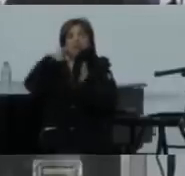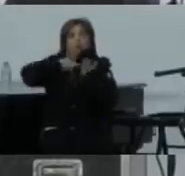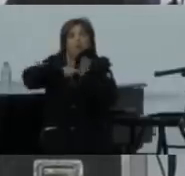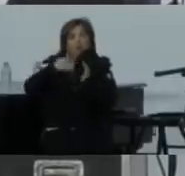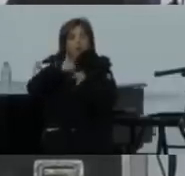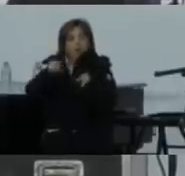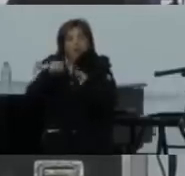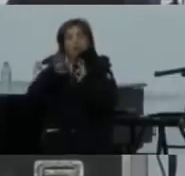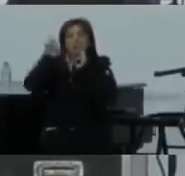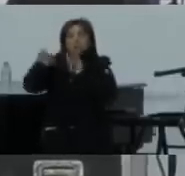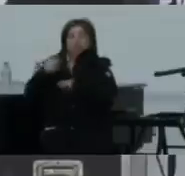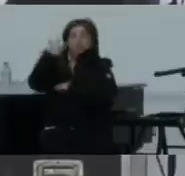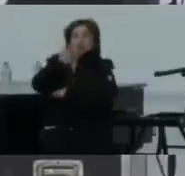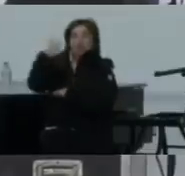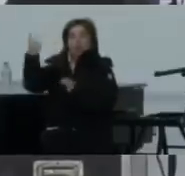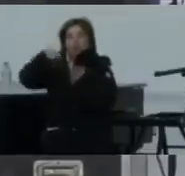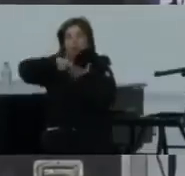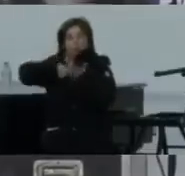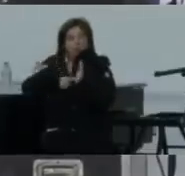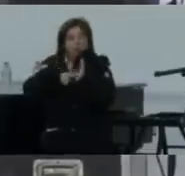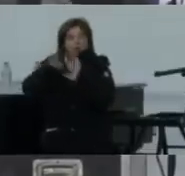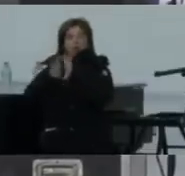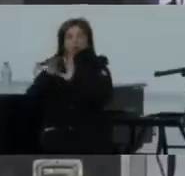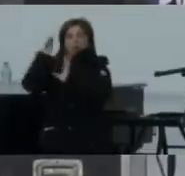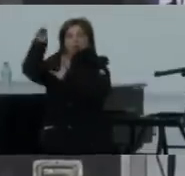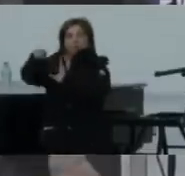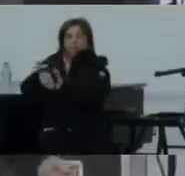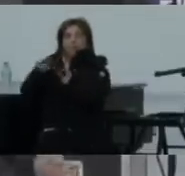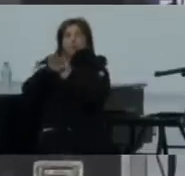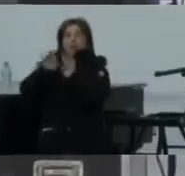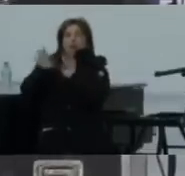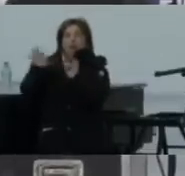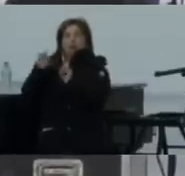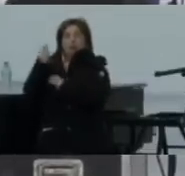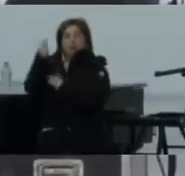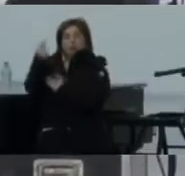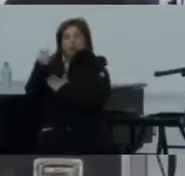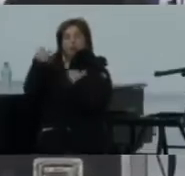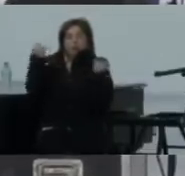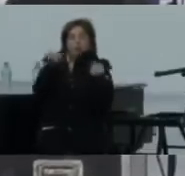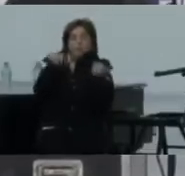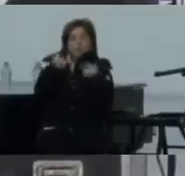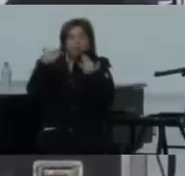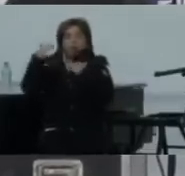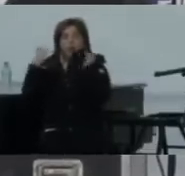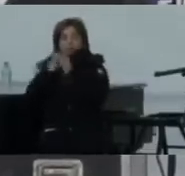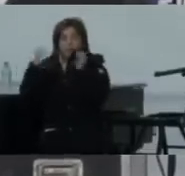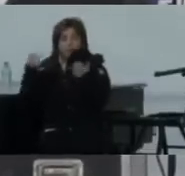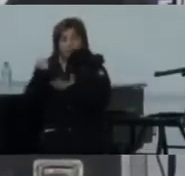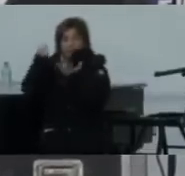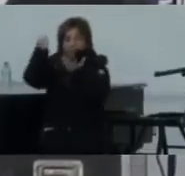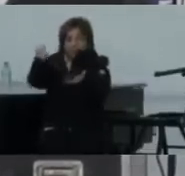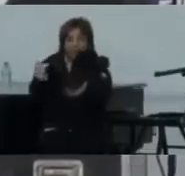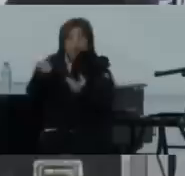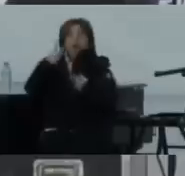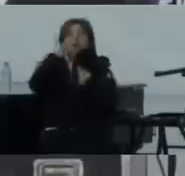li mettono in un conto e danno del microcredito alle piccole e medie imprese. Abbiamo deciso di salvaguardare il Made in Italy,